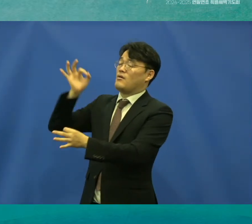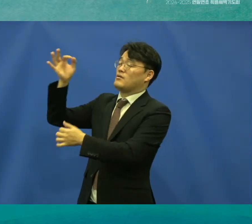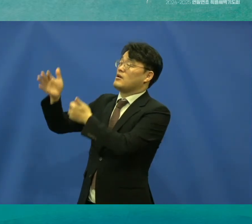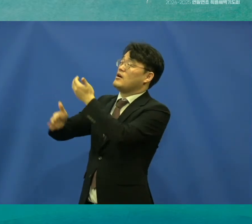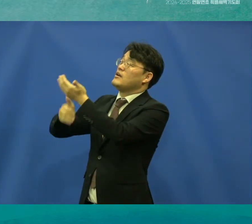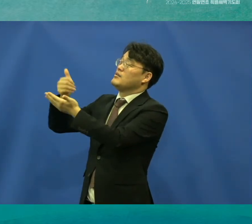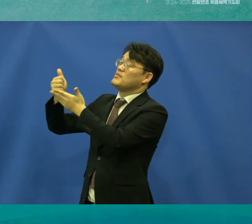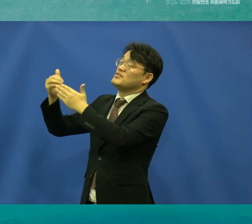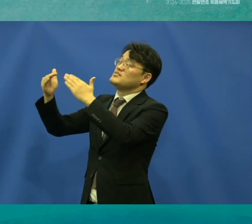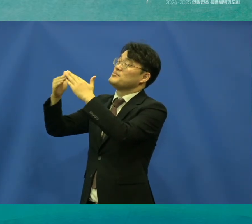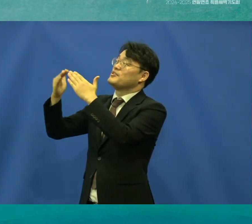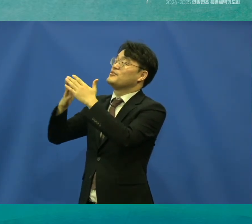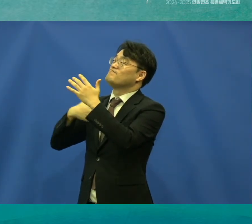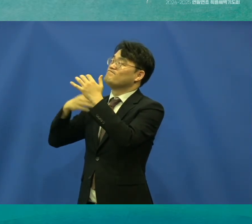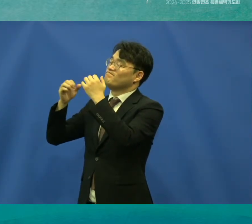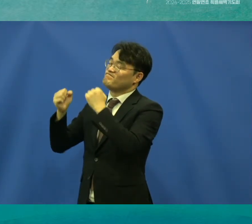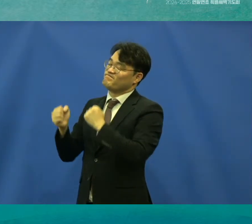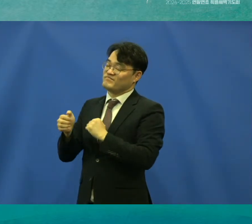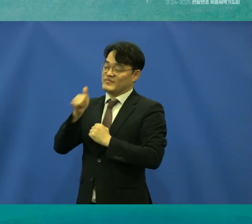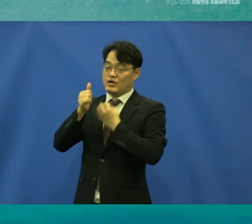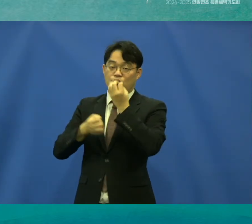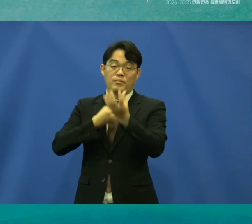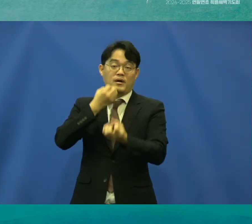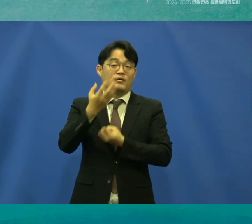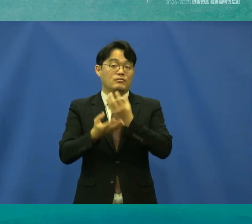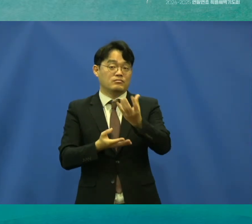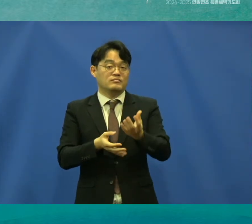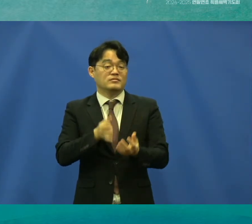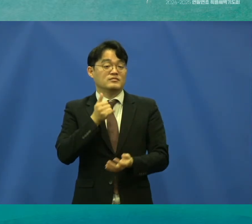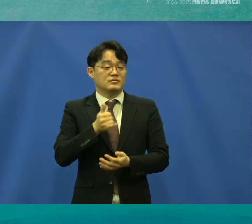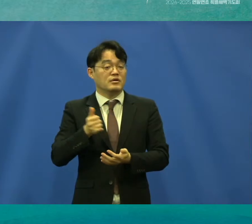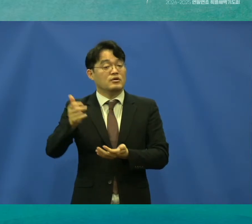반드시 나를 따르리니, 무엇이? 여호와의 인자하심.